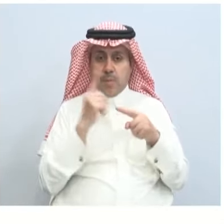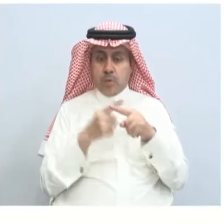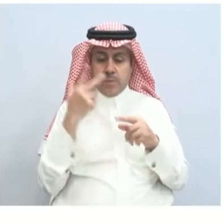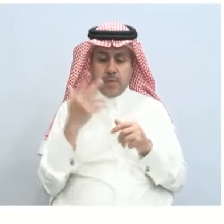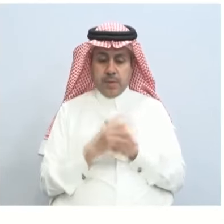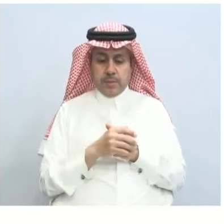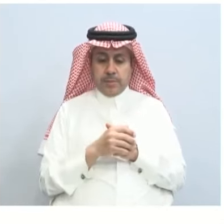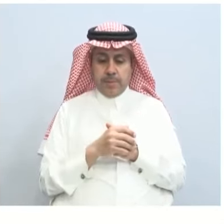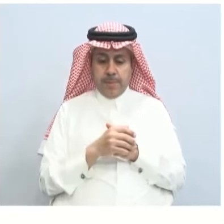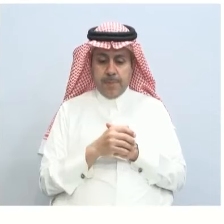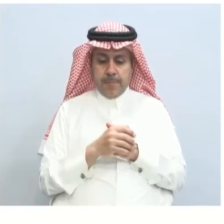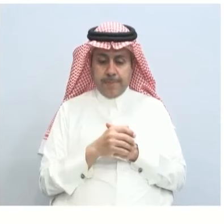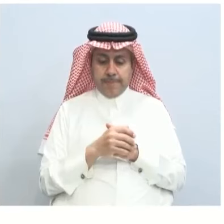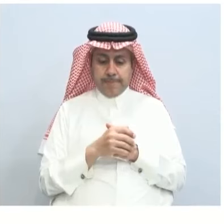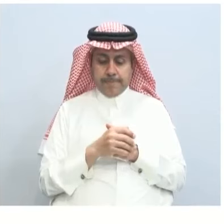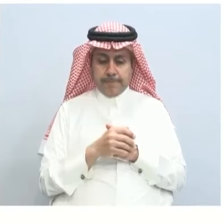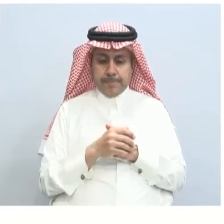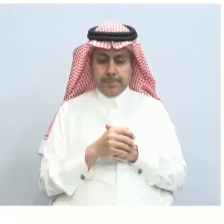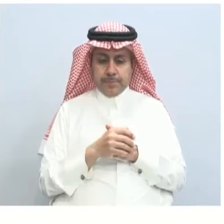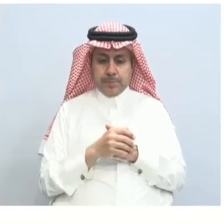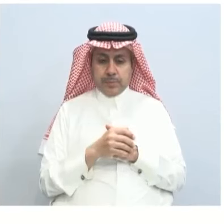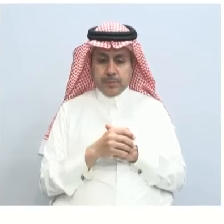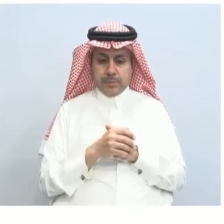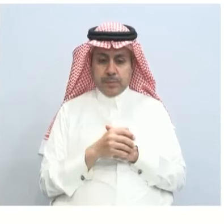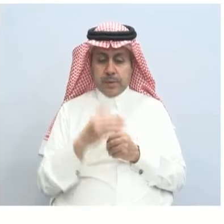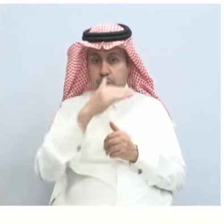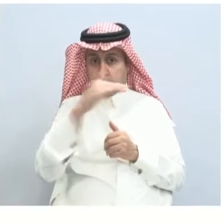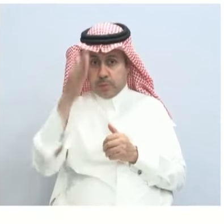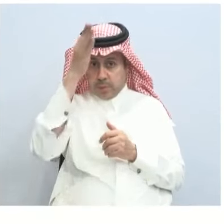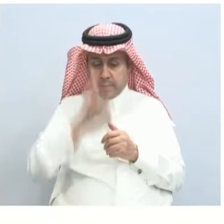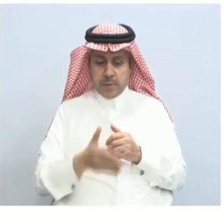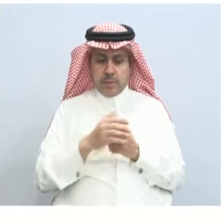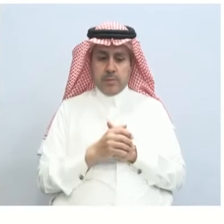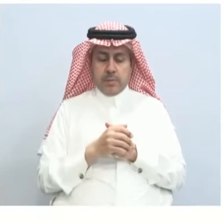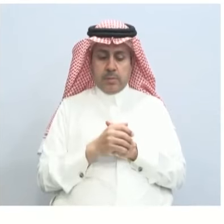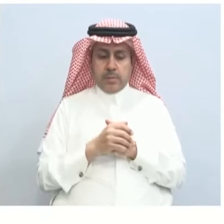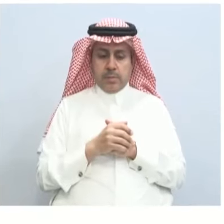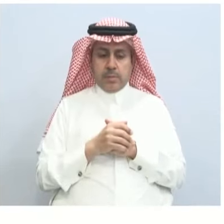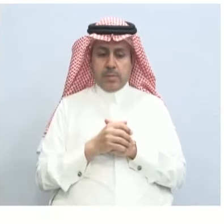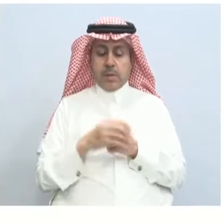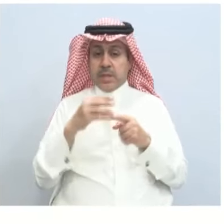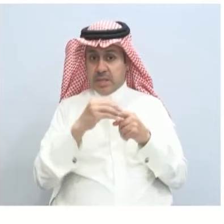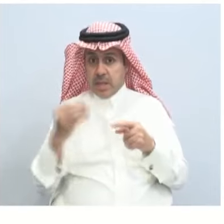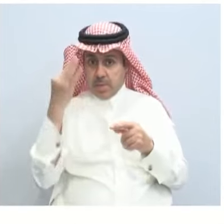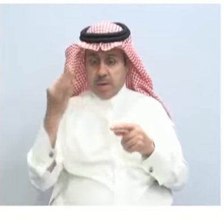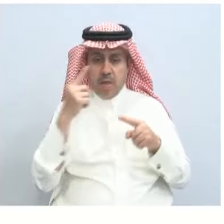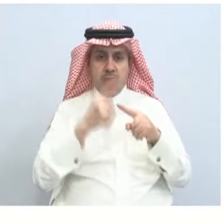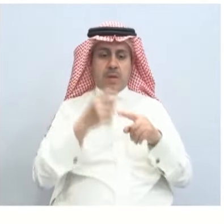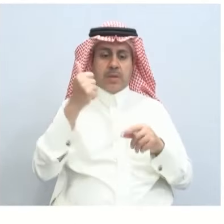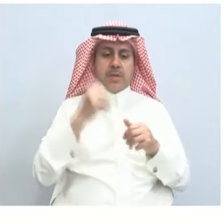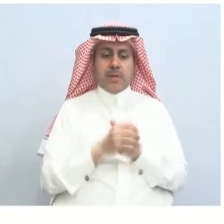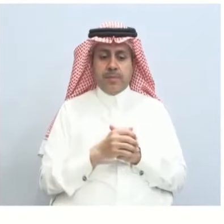السالب الى موجب بهذا الشكل الان بشطب صف الجي وعمودها يبقى لك سالب 3 في 6